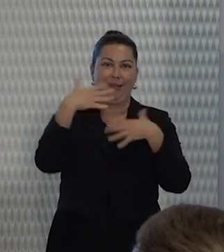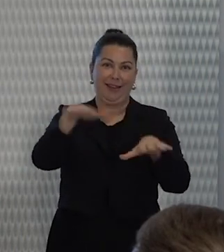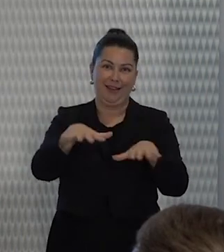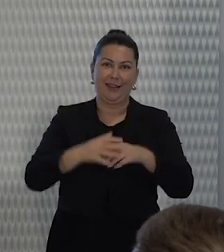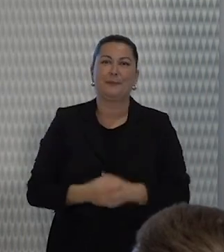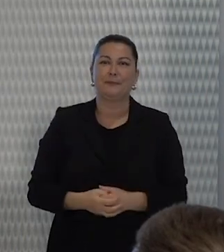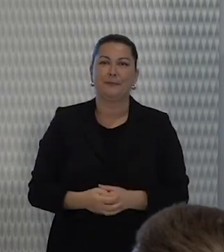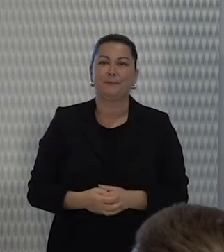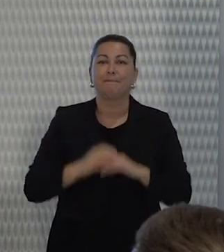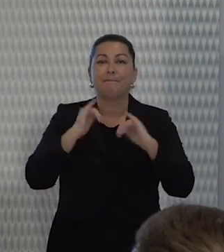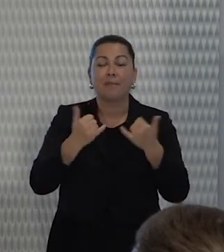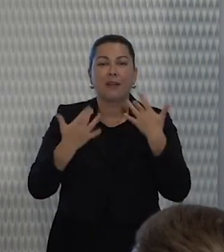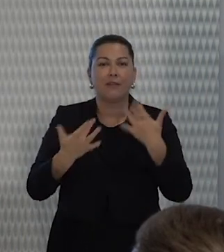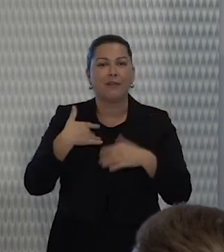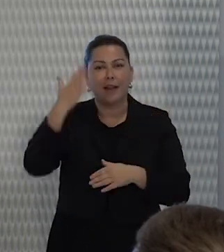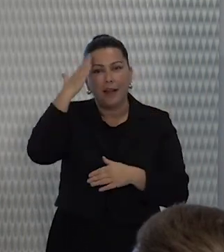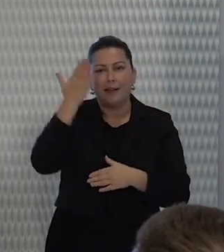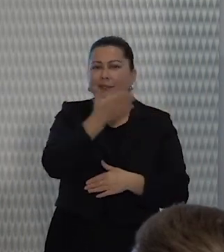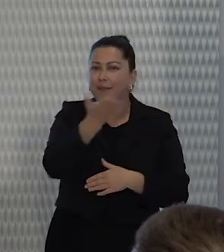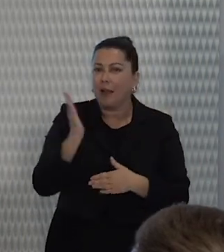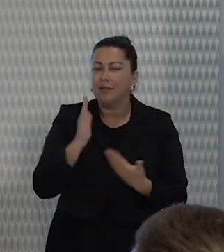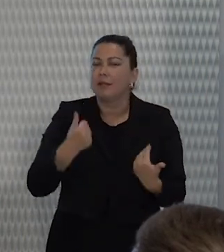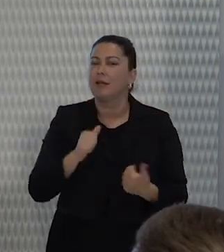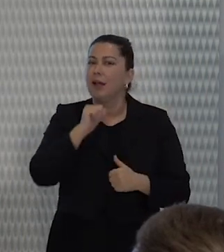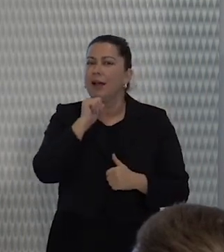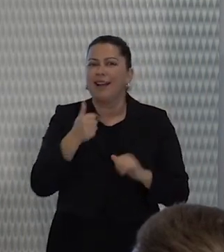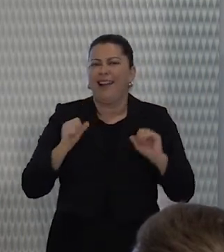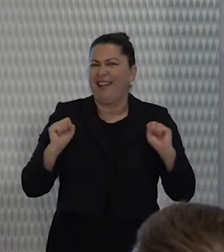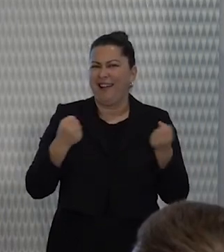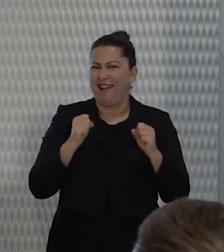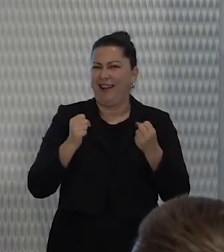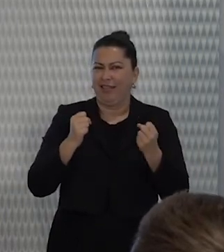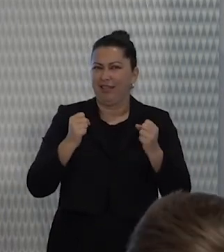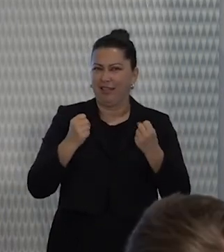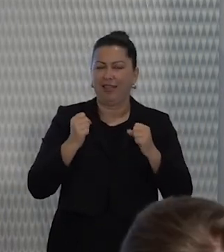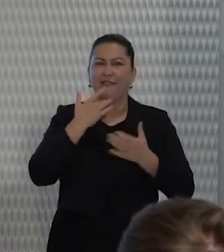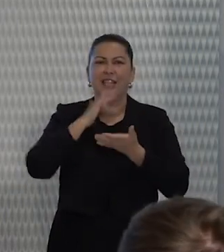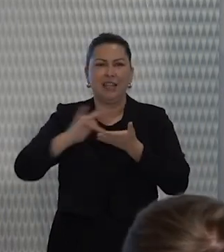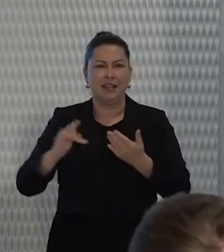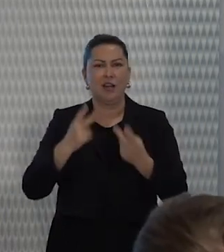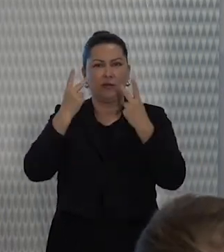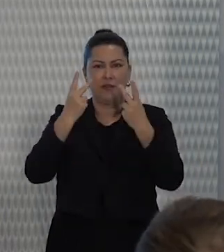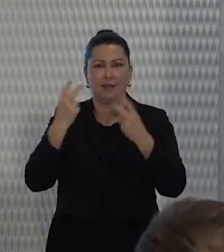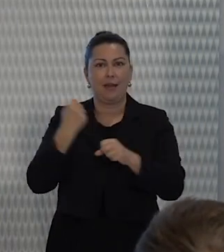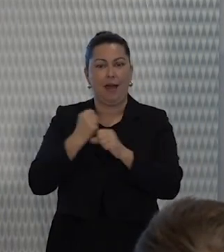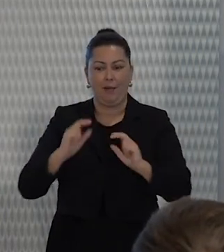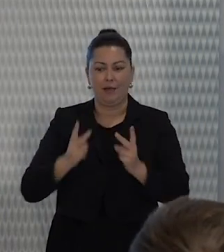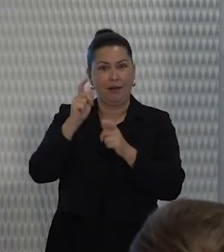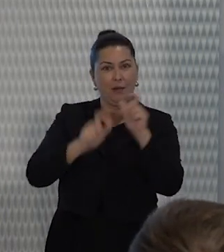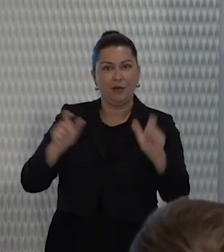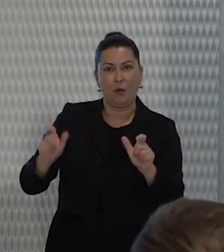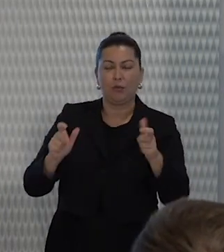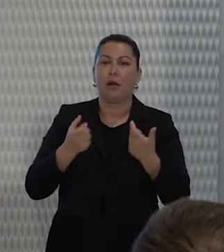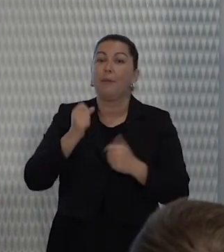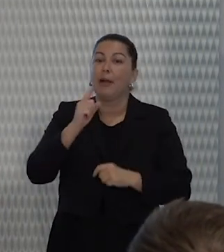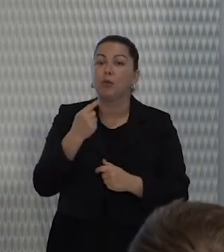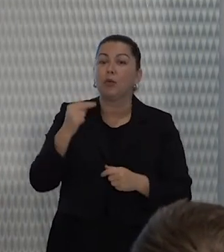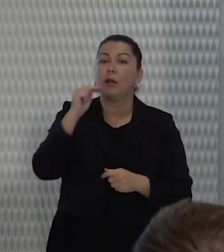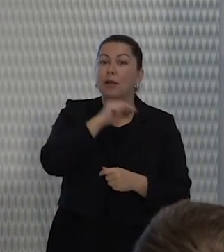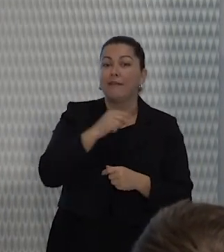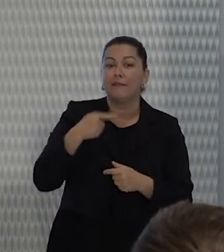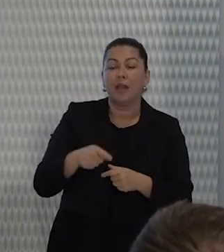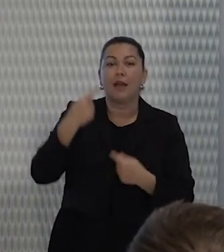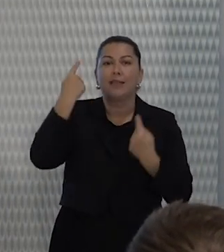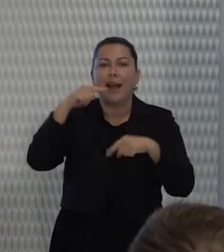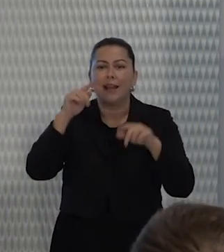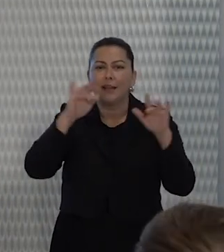Sie wissen es vielleicht aus Ihren Unternehmungen, niemand kann es sich leisten, auf wertvolle Arbeitskräfte zu verzichten, vor allem wenn Sie nicht nur das Talent haben, nicht